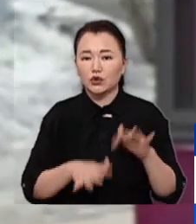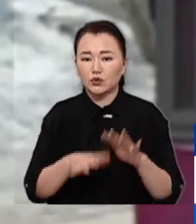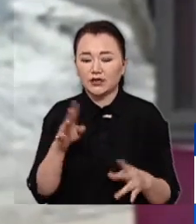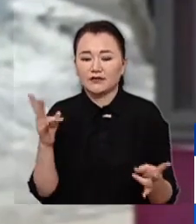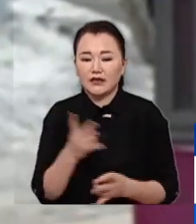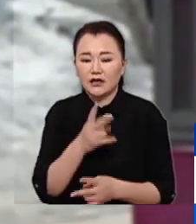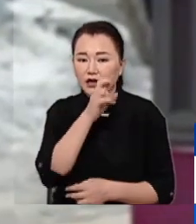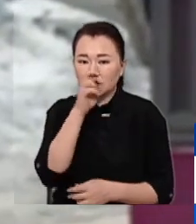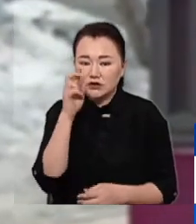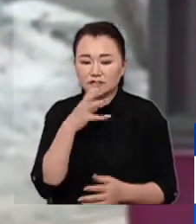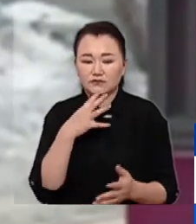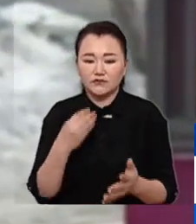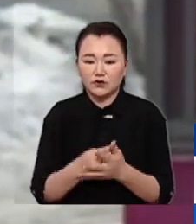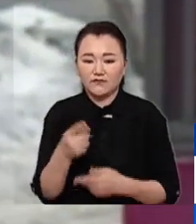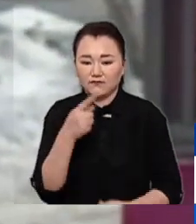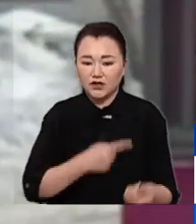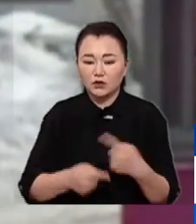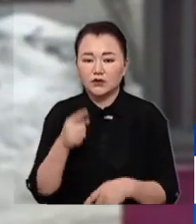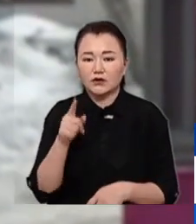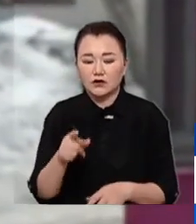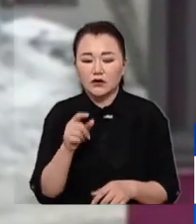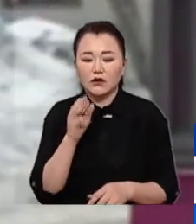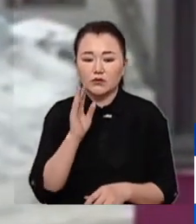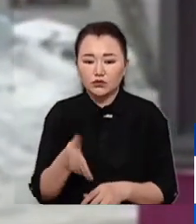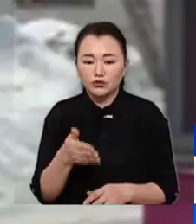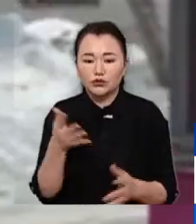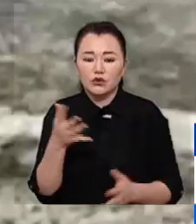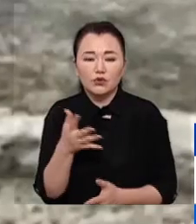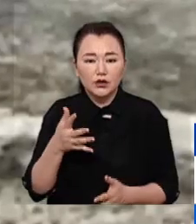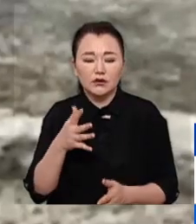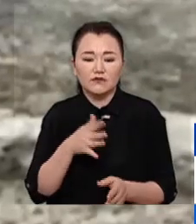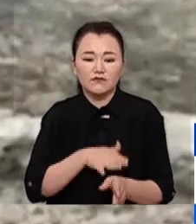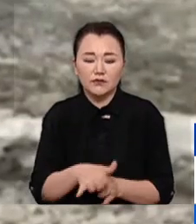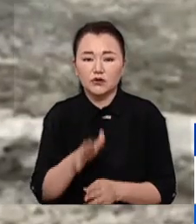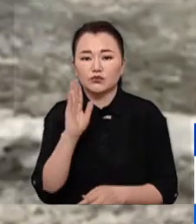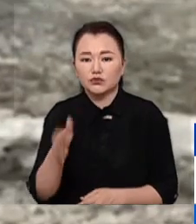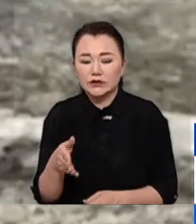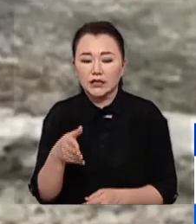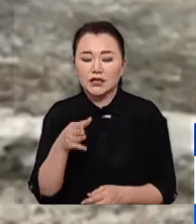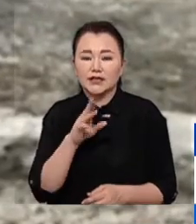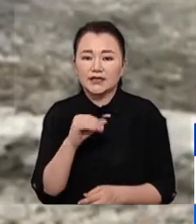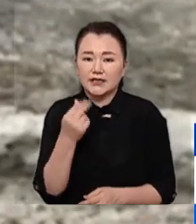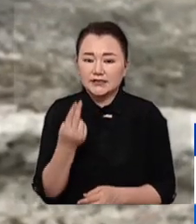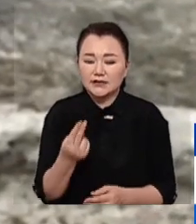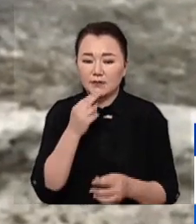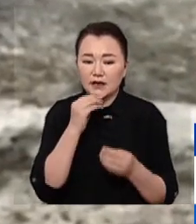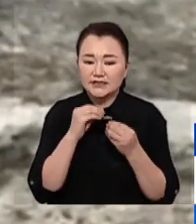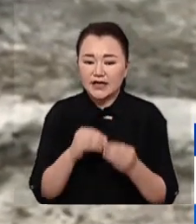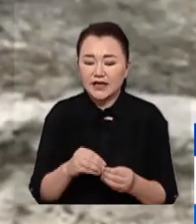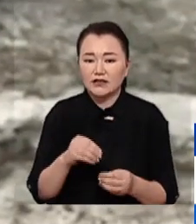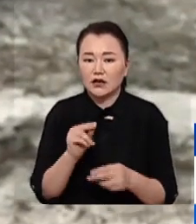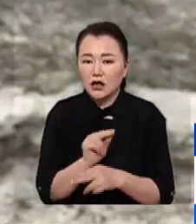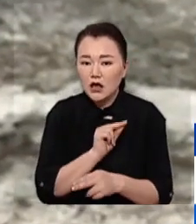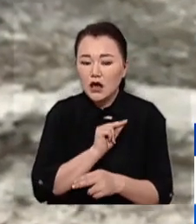Надо государственное вернуть, тогда, может, долг будет какой-то. ТЭЦ постоянно там в ремонте,